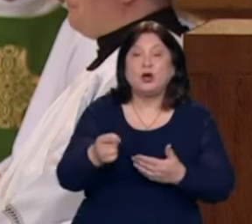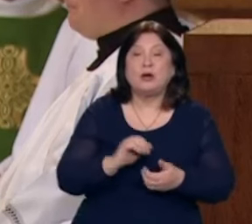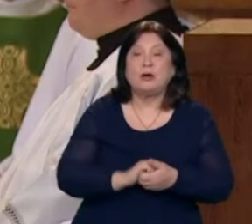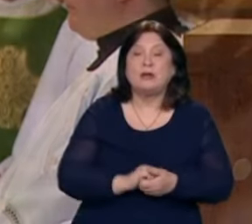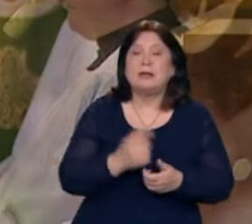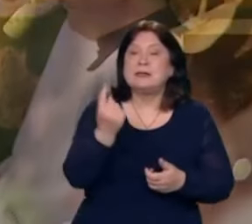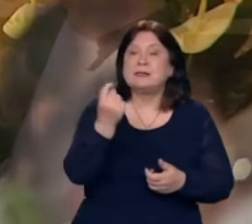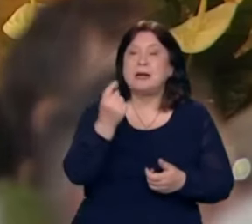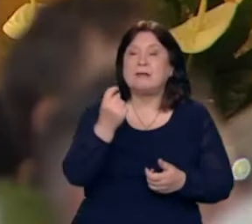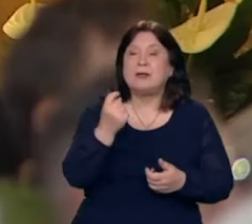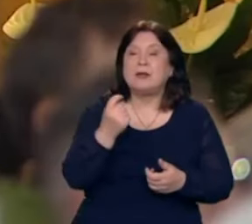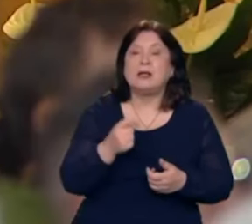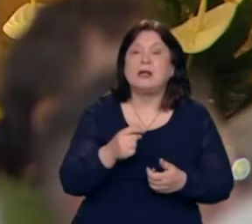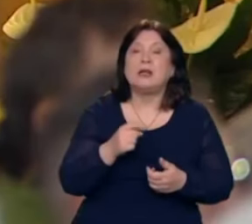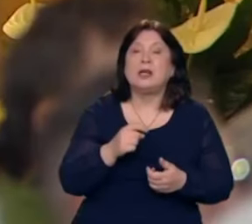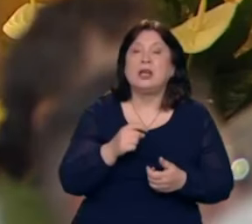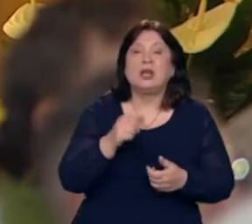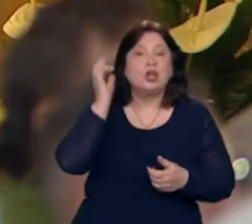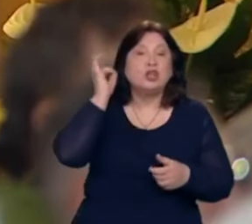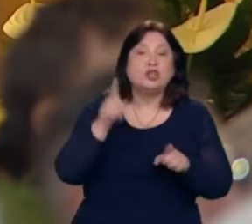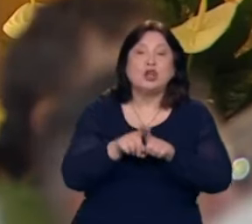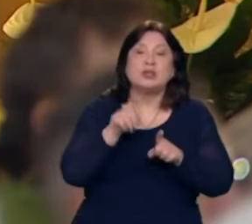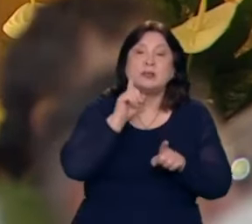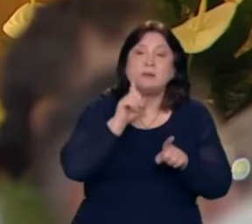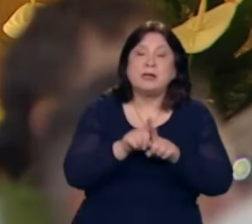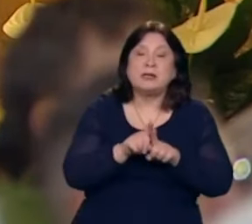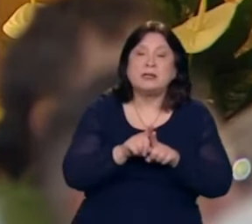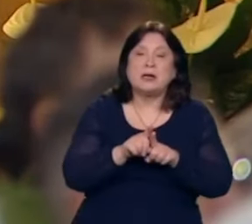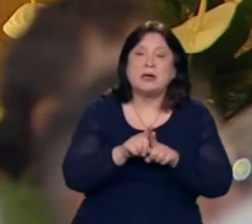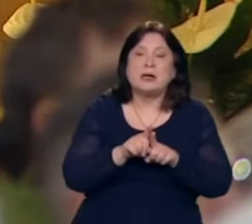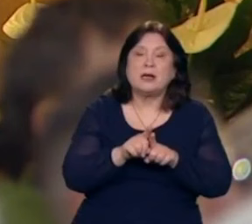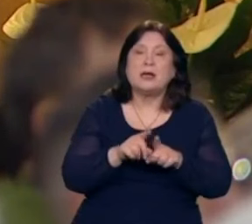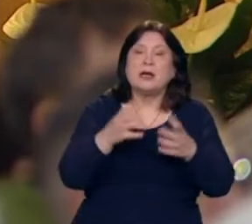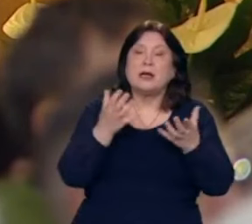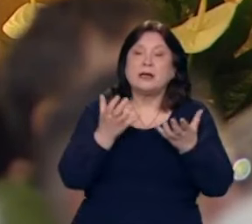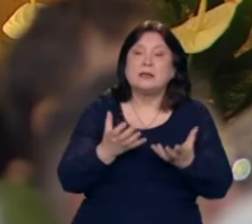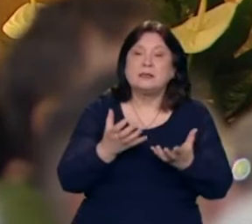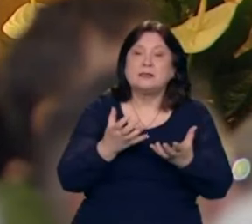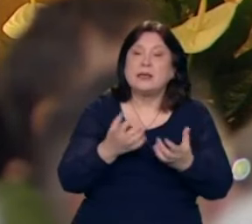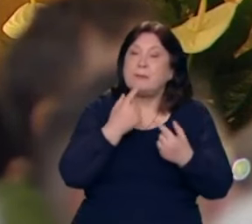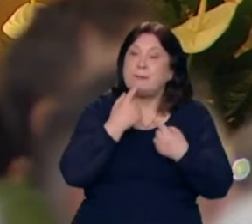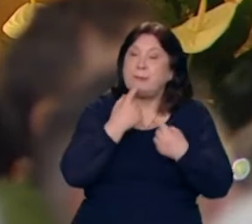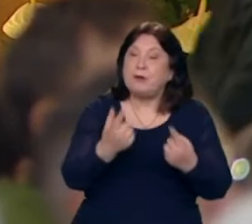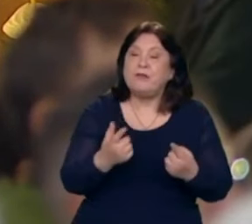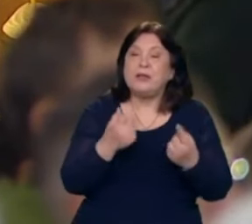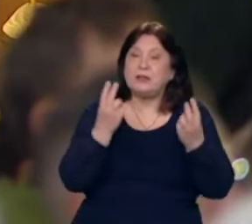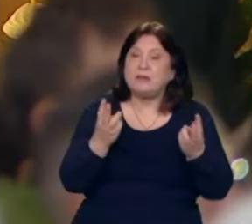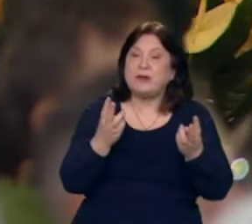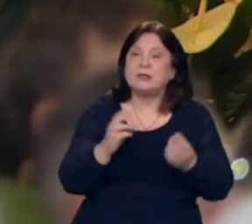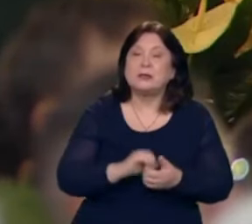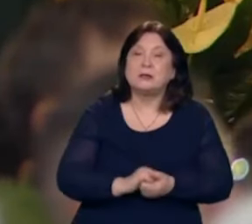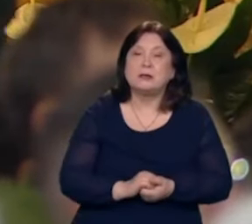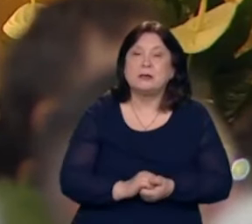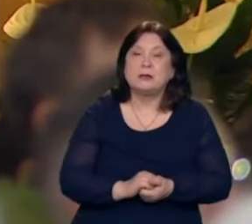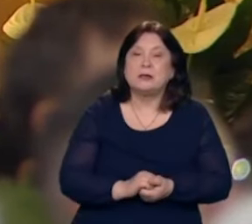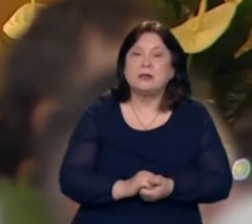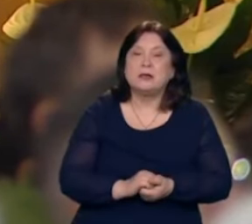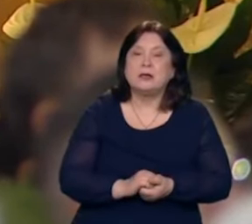za chwilę drodzy Siostry i bracia chcę w związku z tym powiedzieć